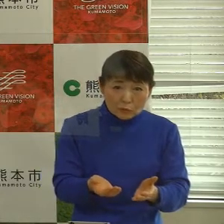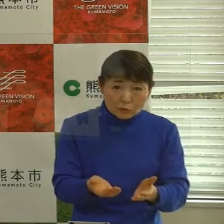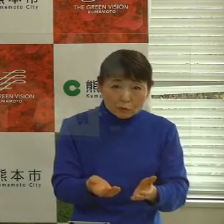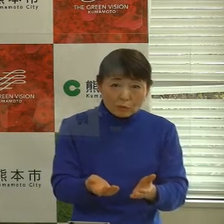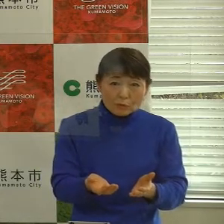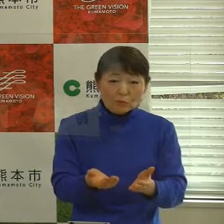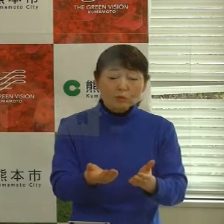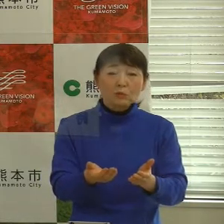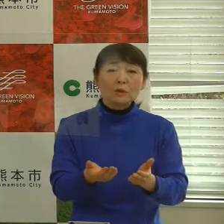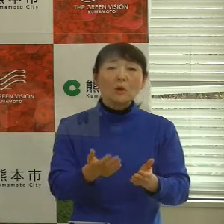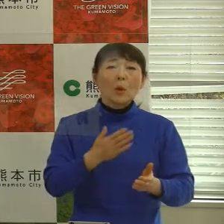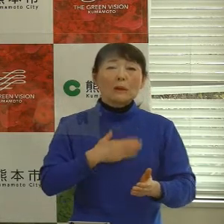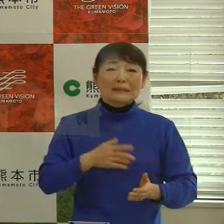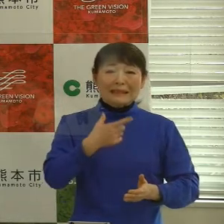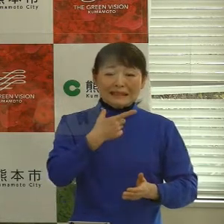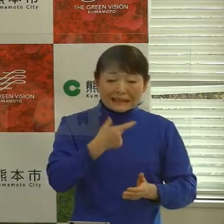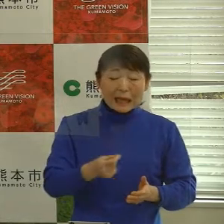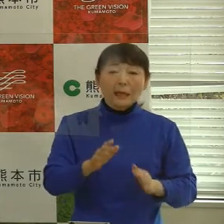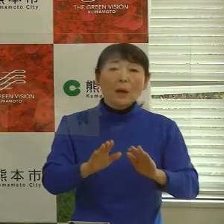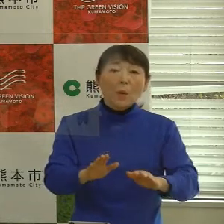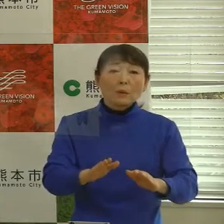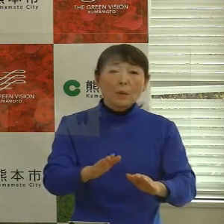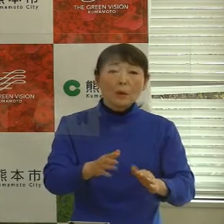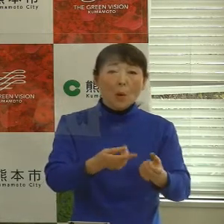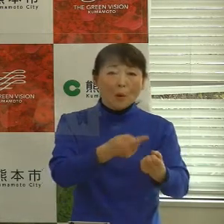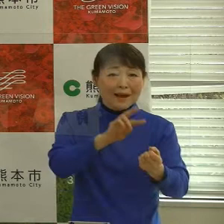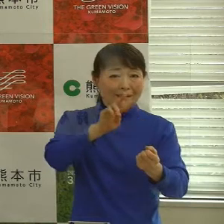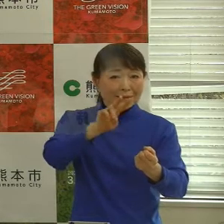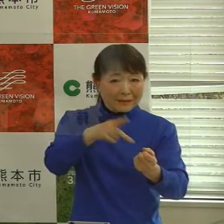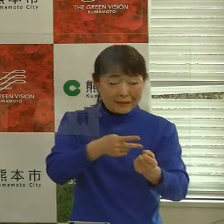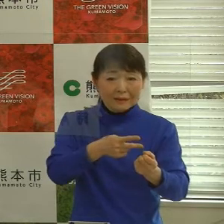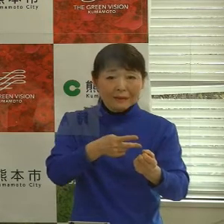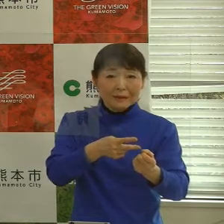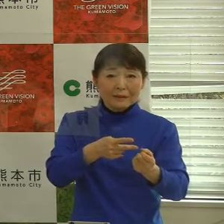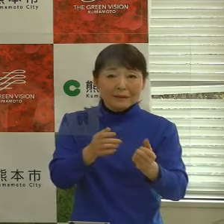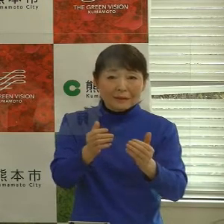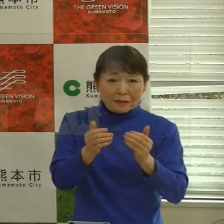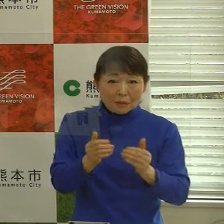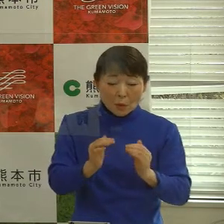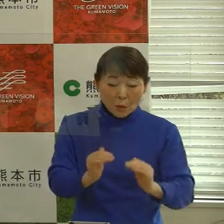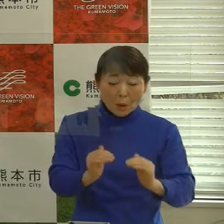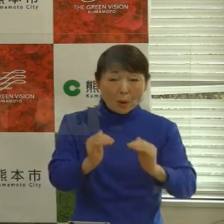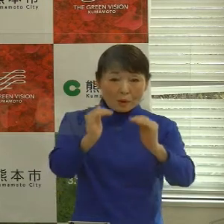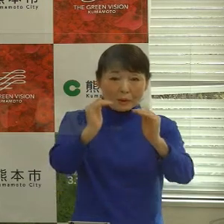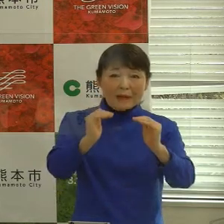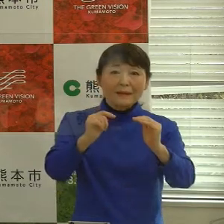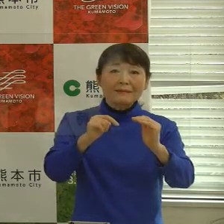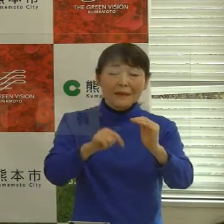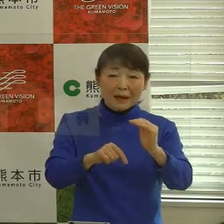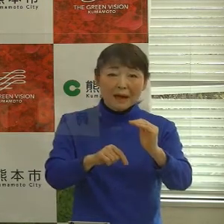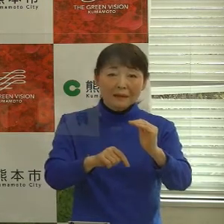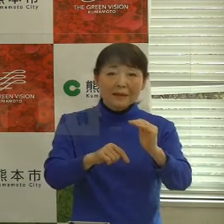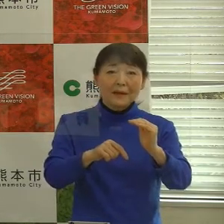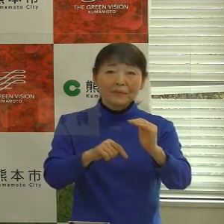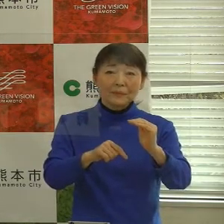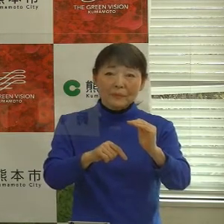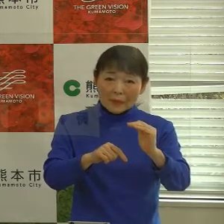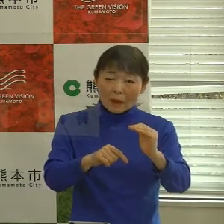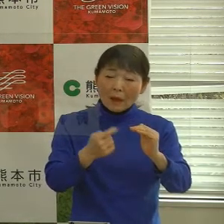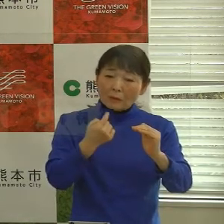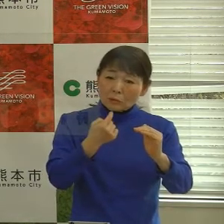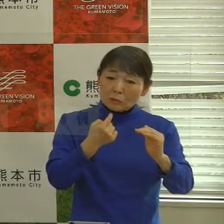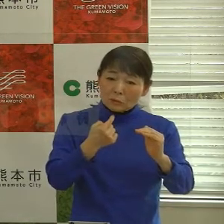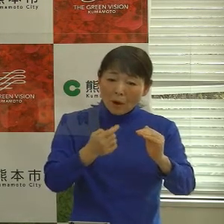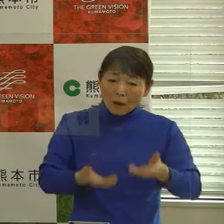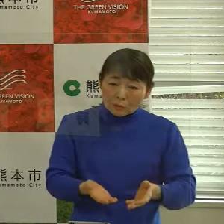子どもの権利として非常に大きなことなんですね。やっぱり育っていく中で、自分はどう